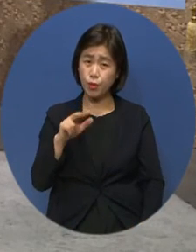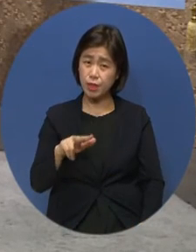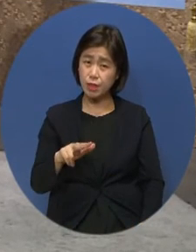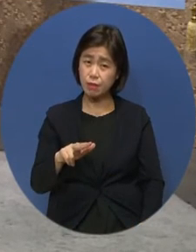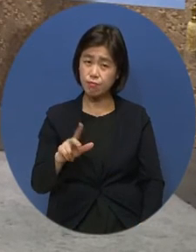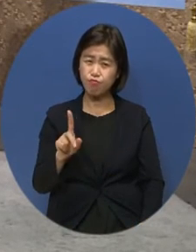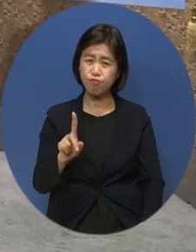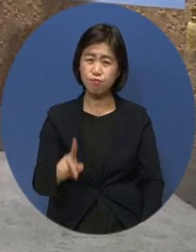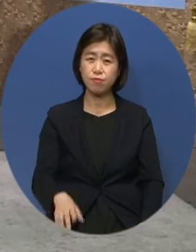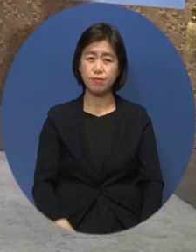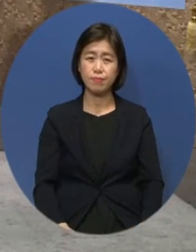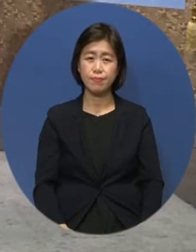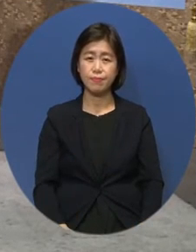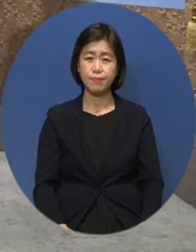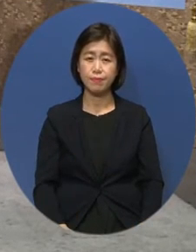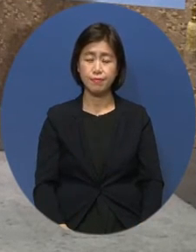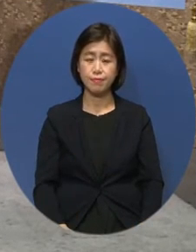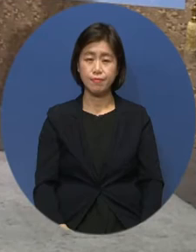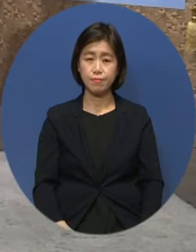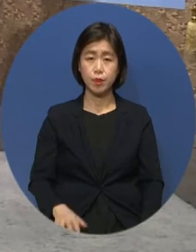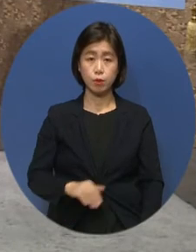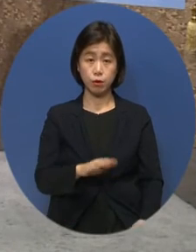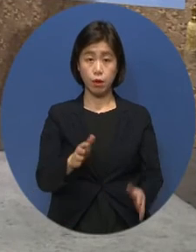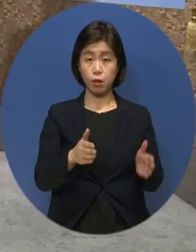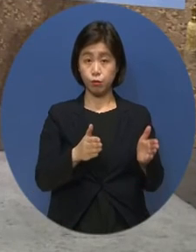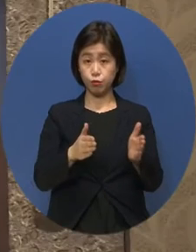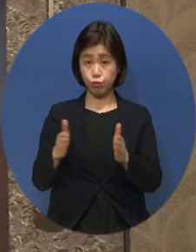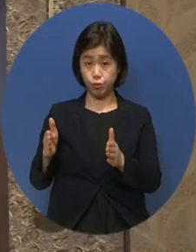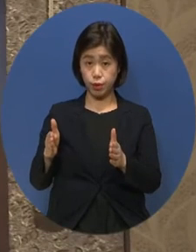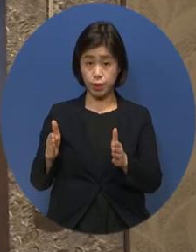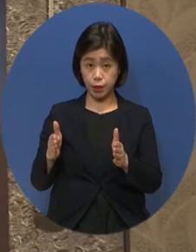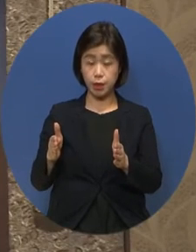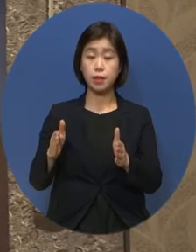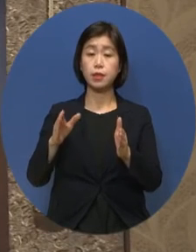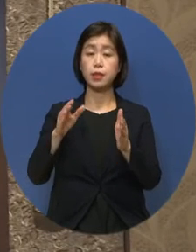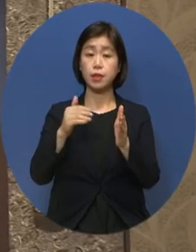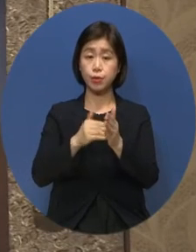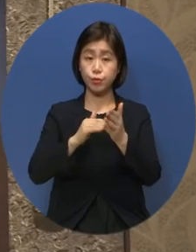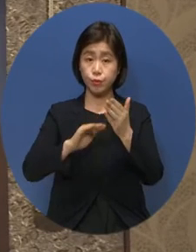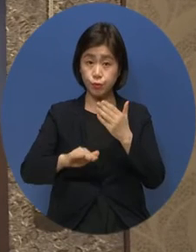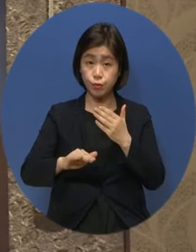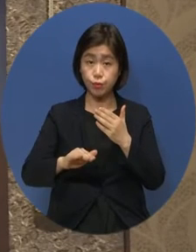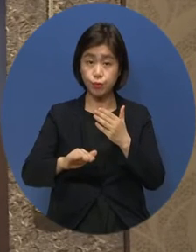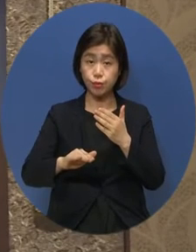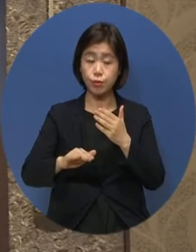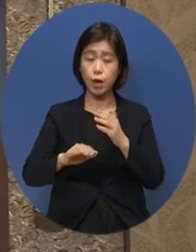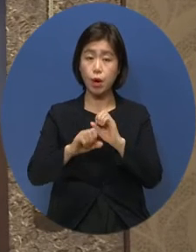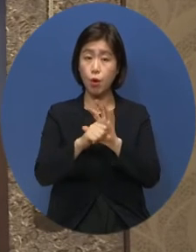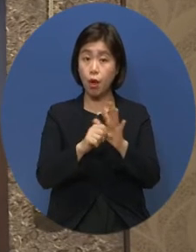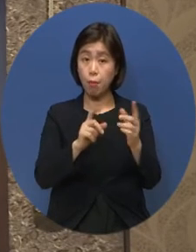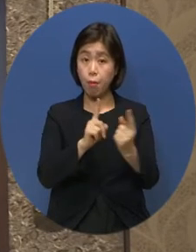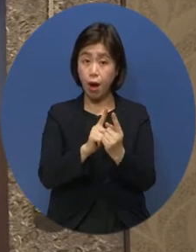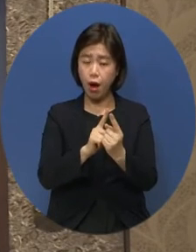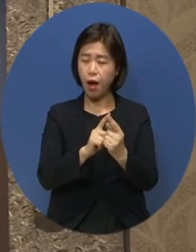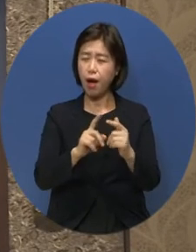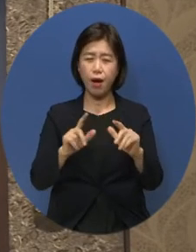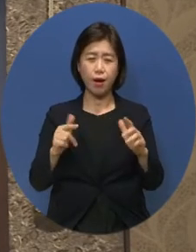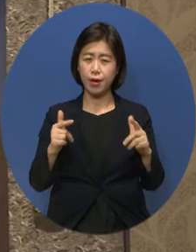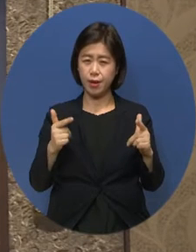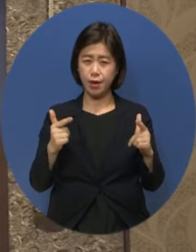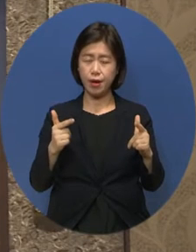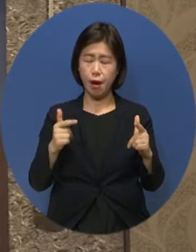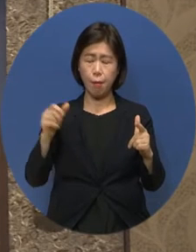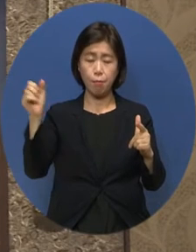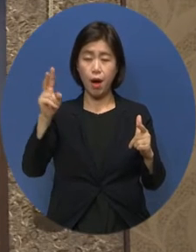2 이게 갑자기 있어 이가 준비된 상황에서 이런 상황을 뭐 그 증명 한 게